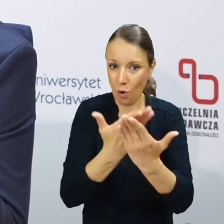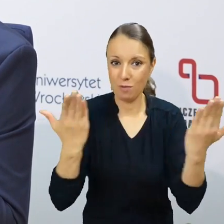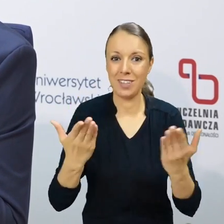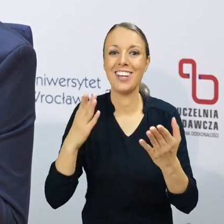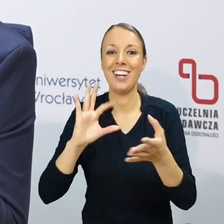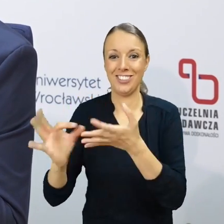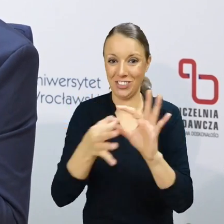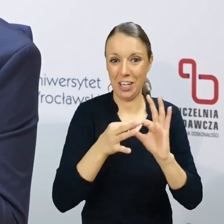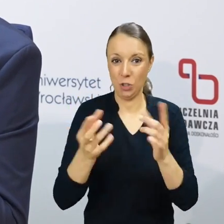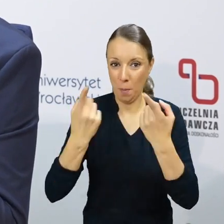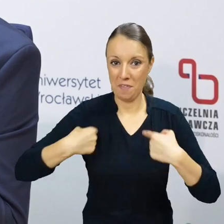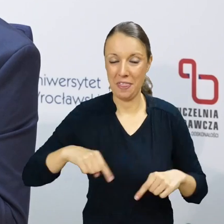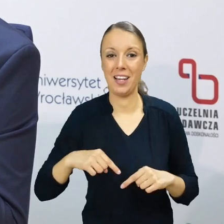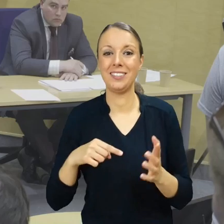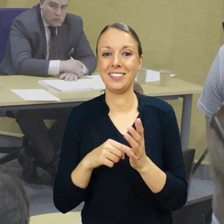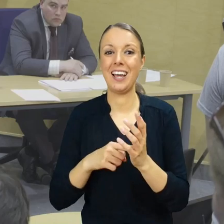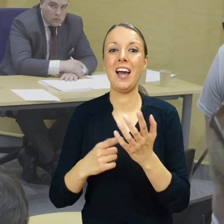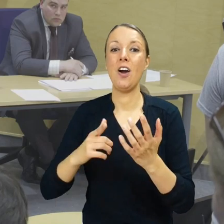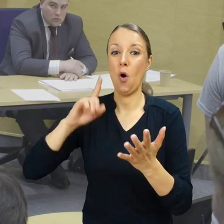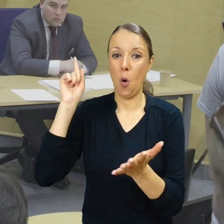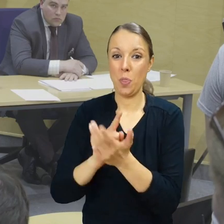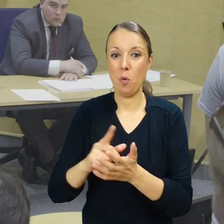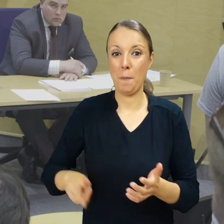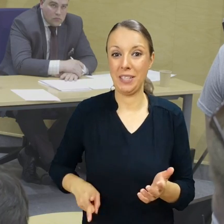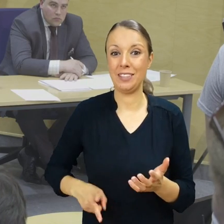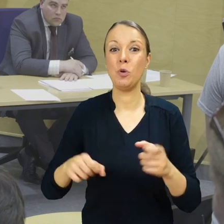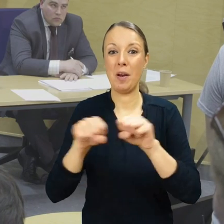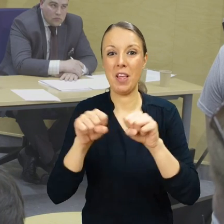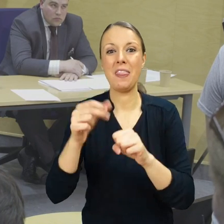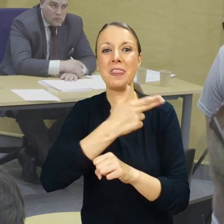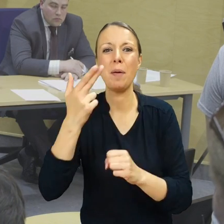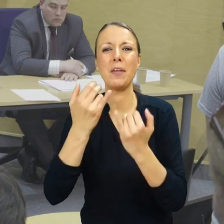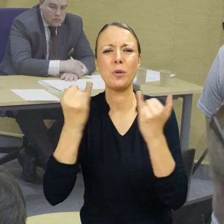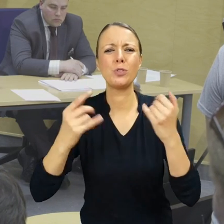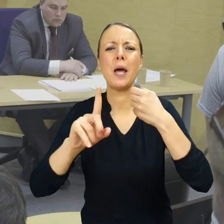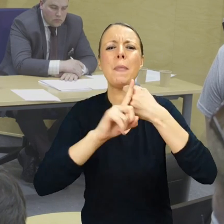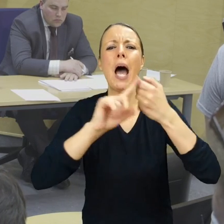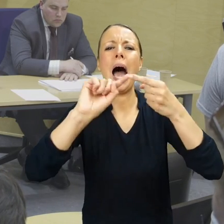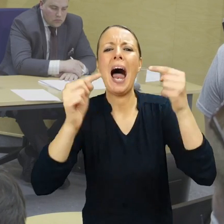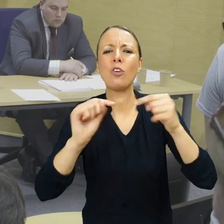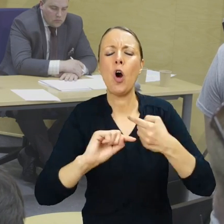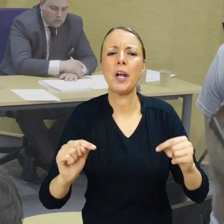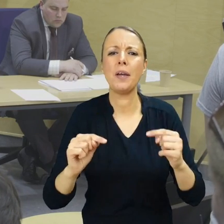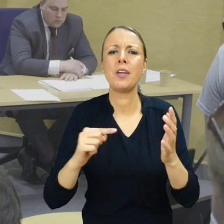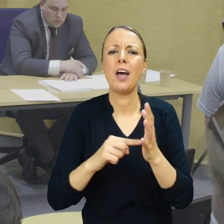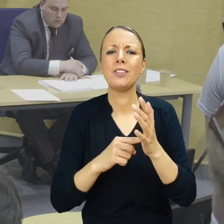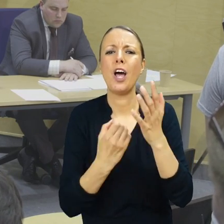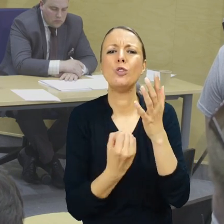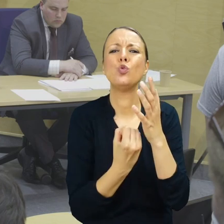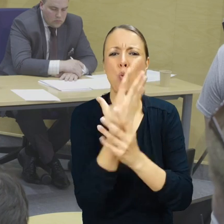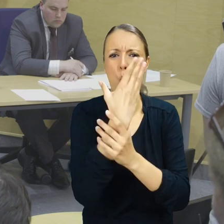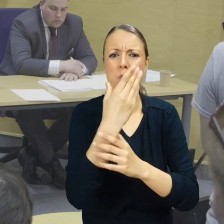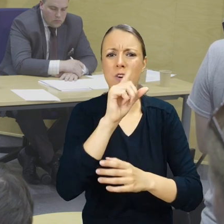zwycięstwa z Ministerstwem Sprawiedliwości dotyczącym tych algorytmów czy kodu źródłowego procesu losowania sędziów, bo to jest